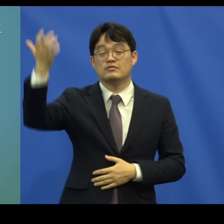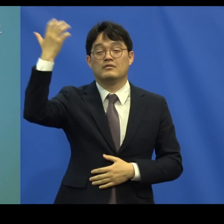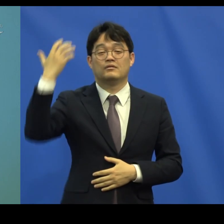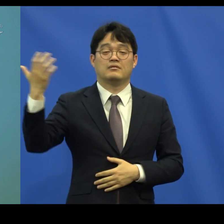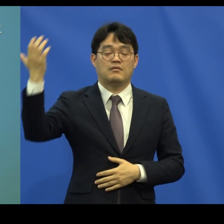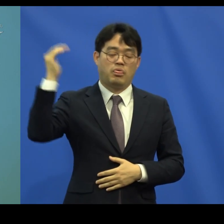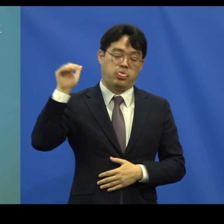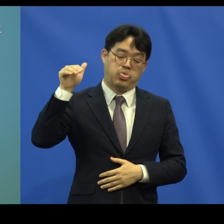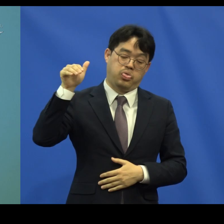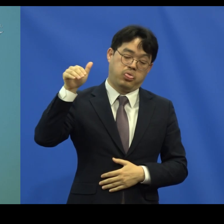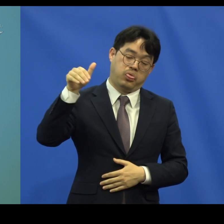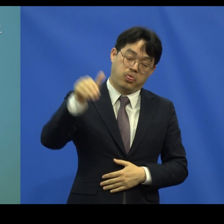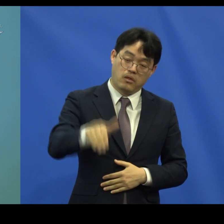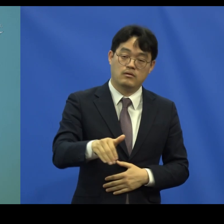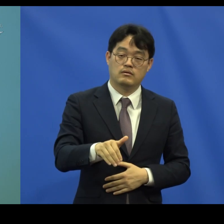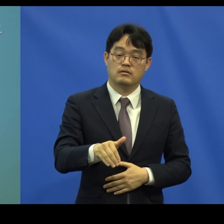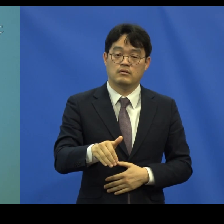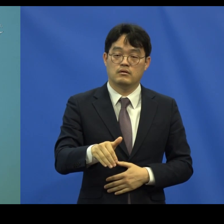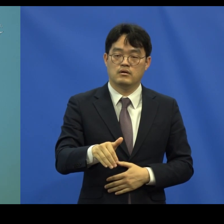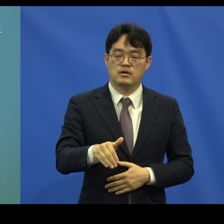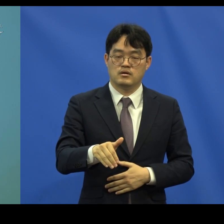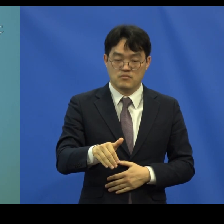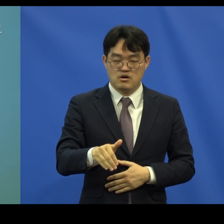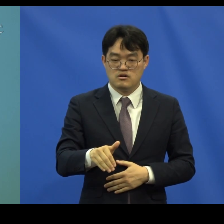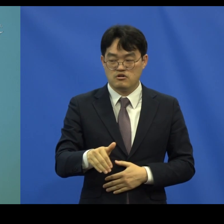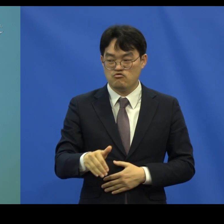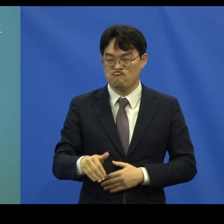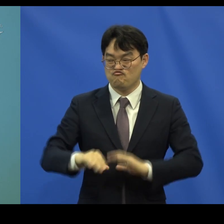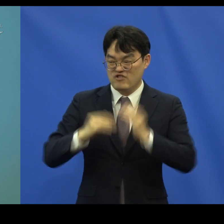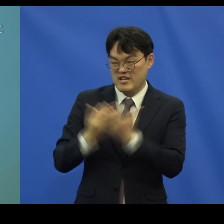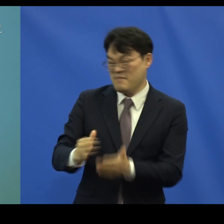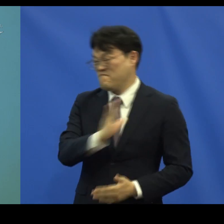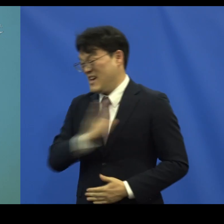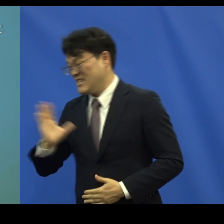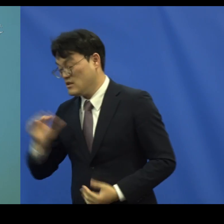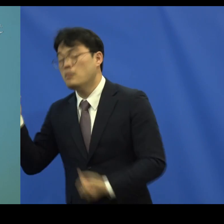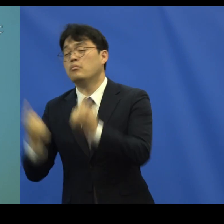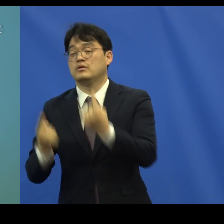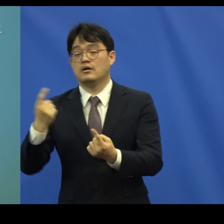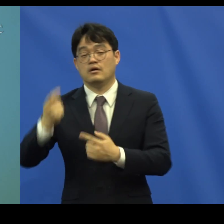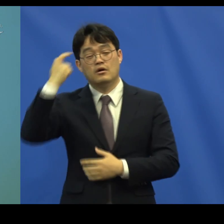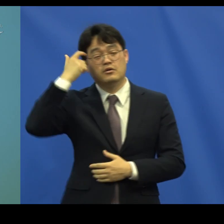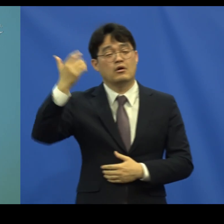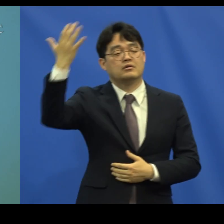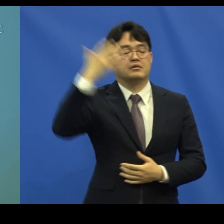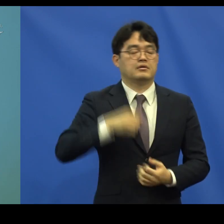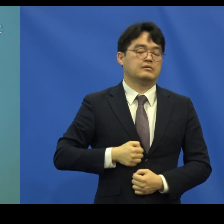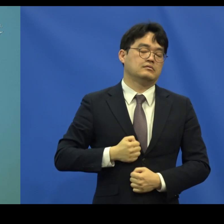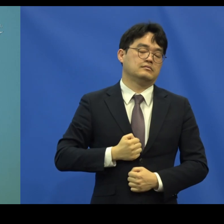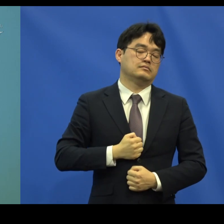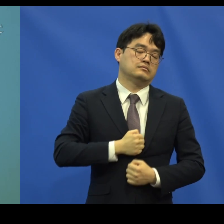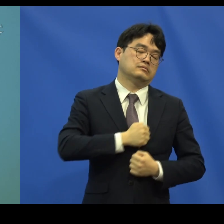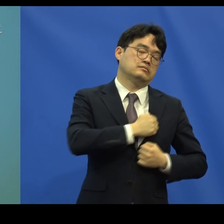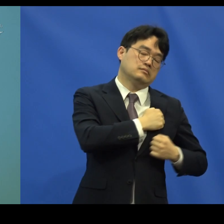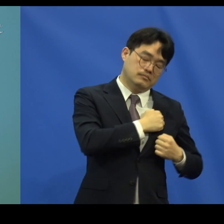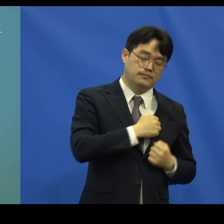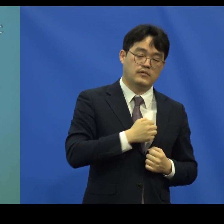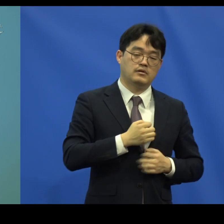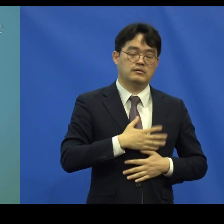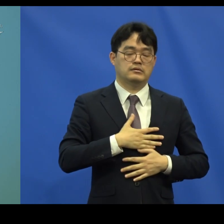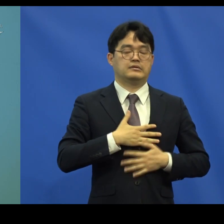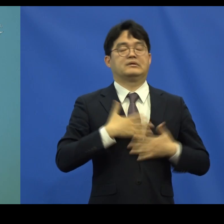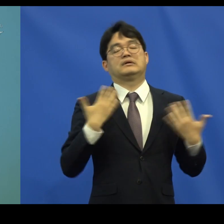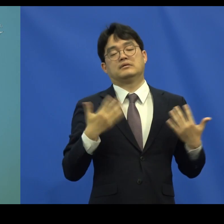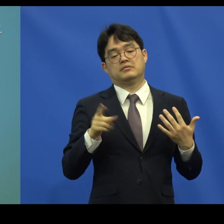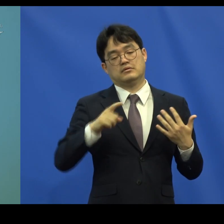게 영적 타성이다 그래요. 그러니까 겉으로만 돌고 있지 안으로는 하나님에 대한 어떤 갈망이 전혀